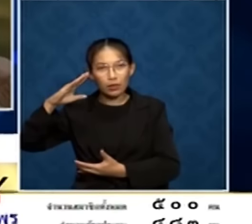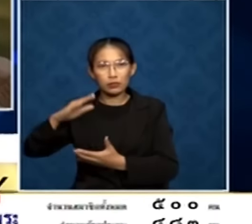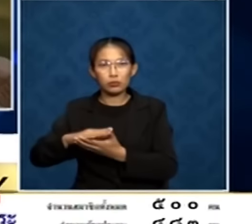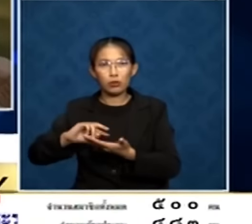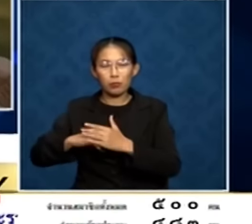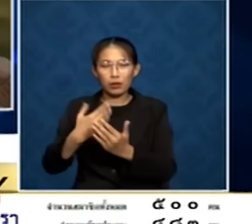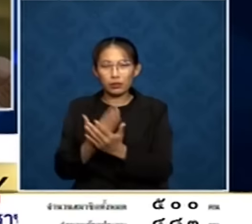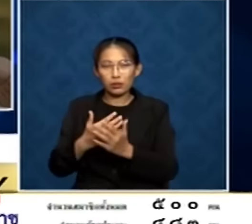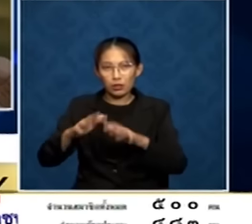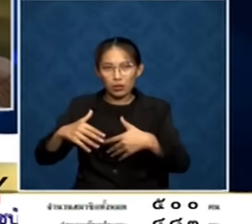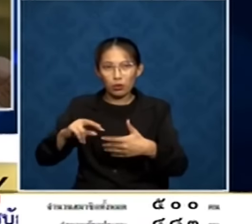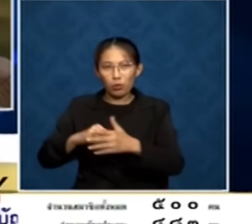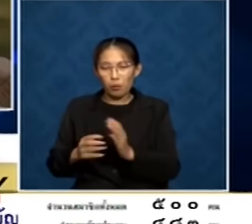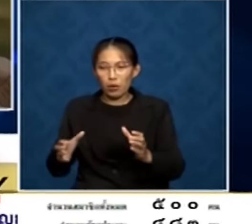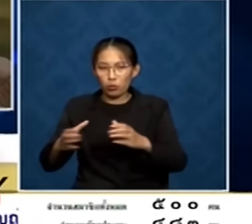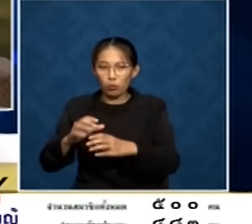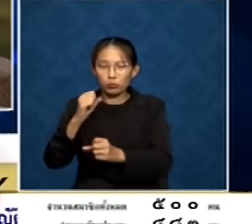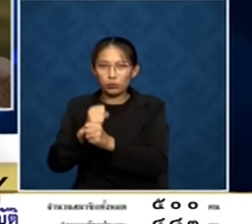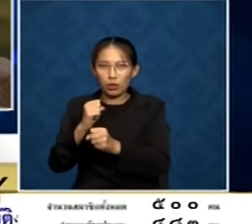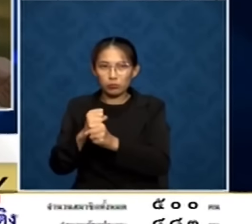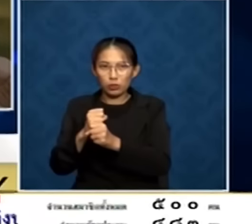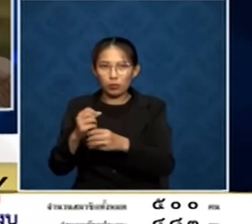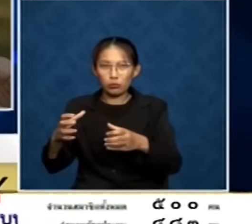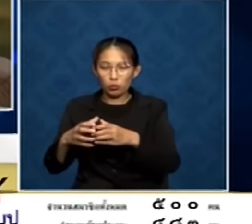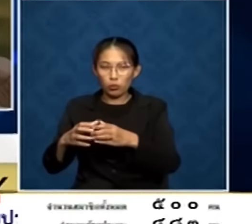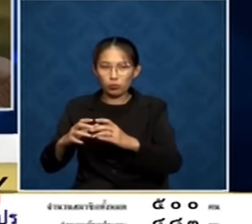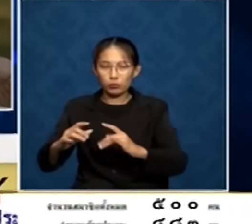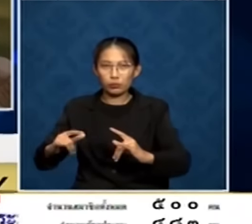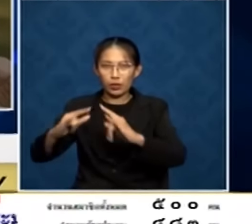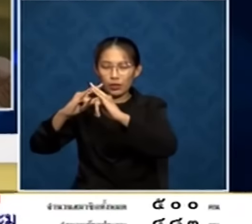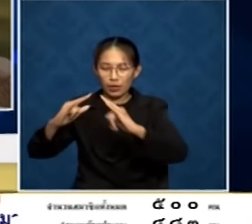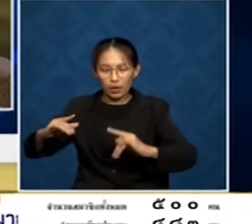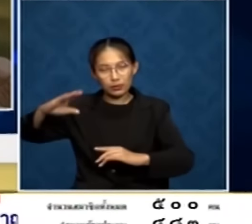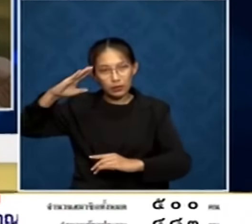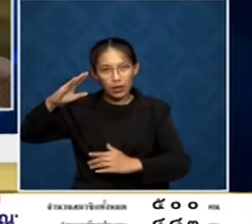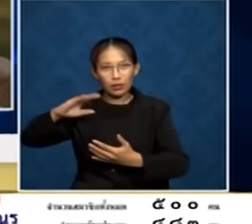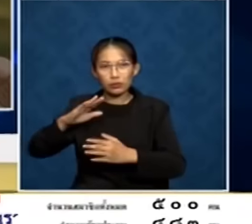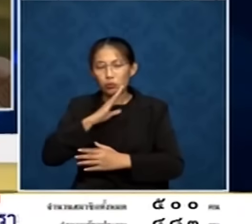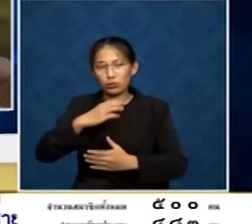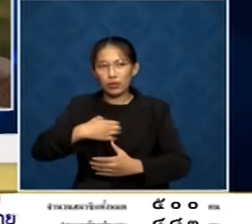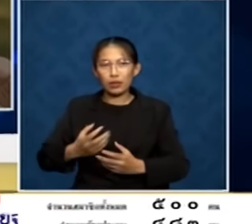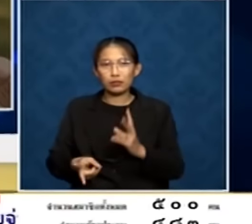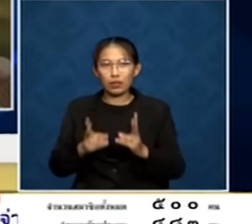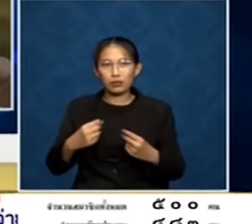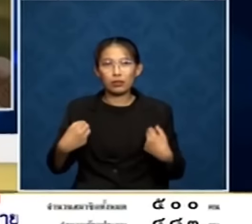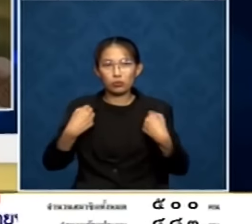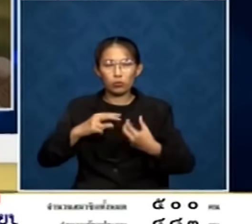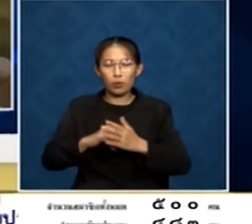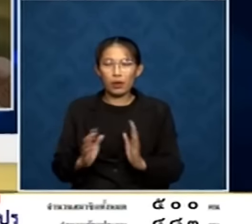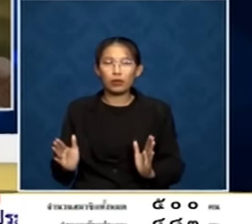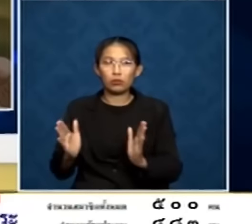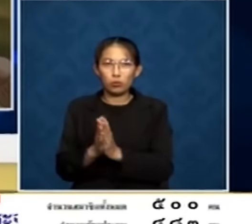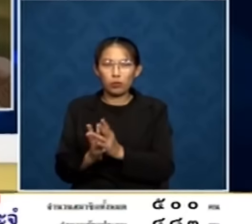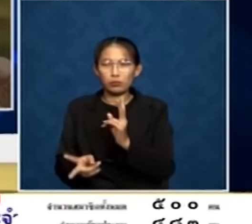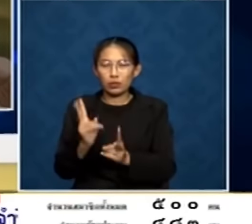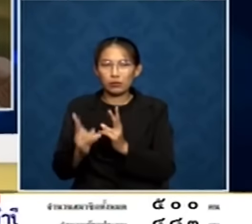รายได้น้อยเขาก็จับกลุ่มกันเป็นวิสาหกิจในค่ายทหารอ่ะทหารอยากตัดชุดเก็ร่วมกันตัดตัด